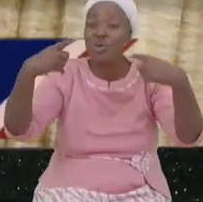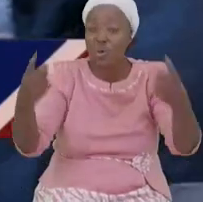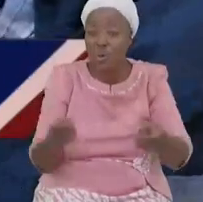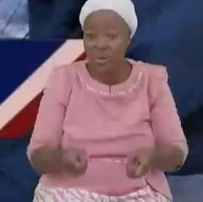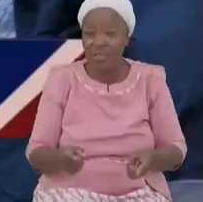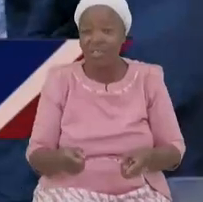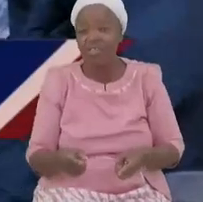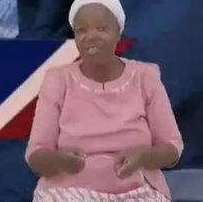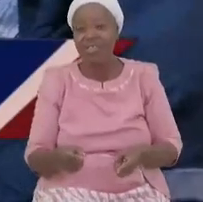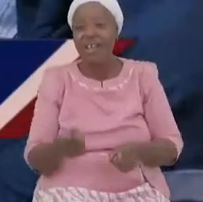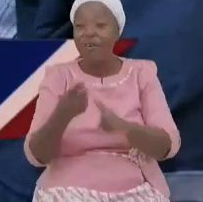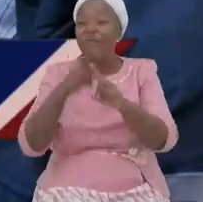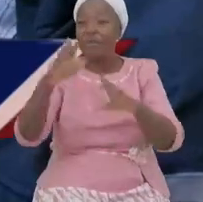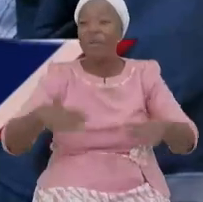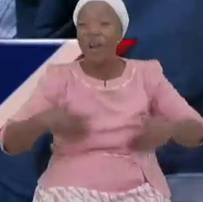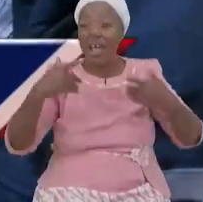ta vie, c'est parti